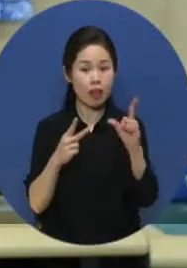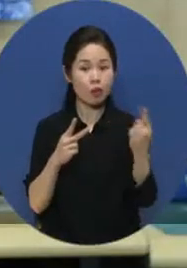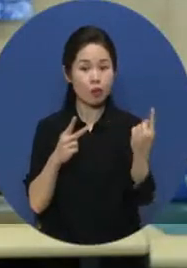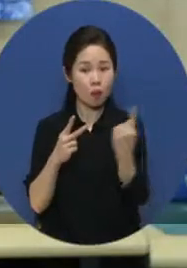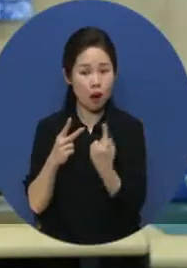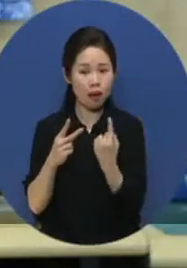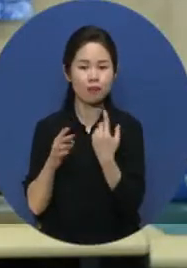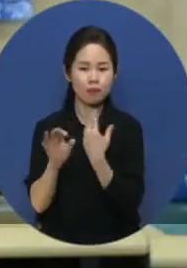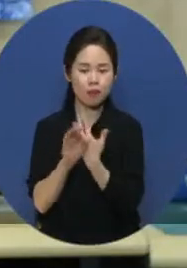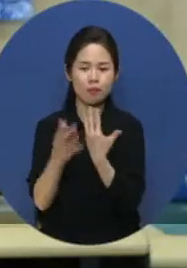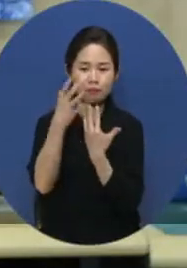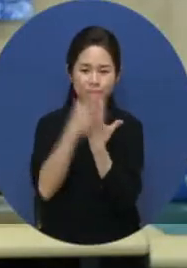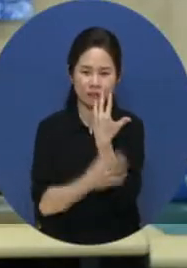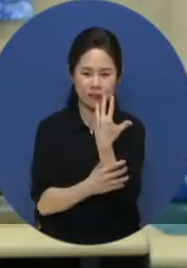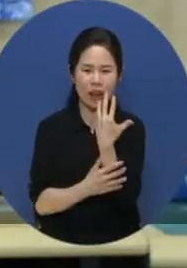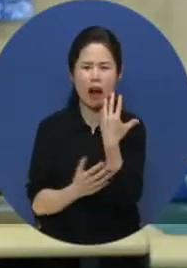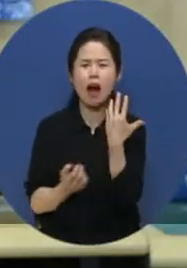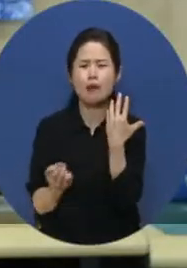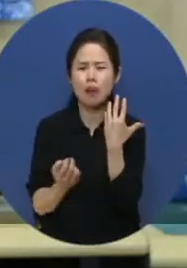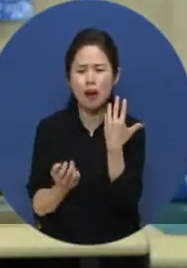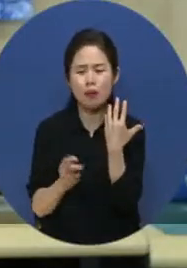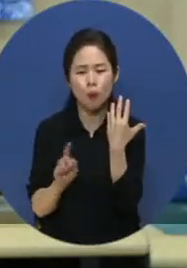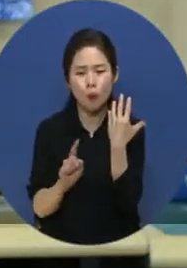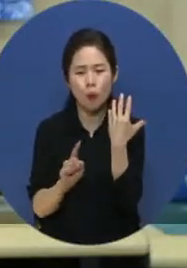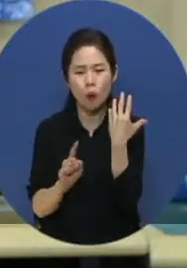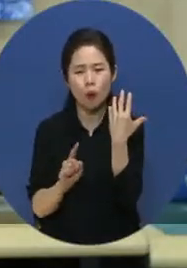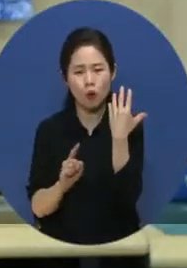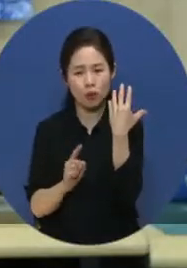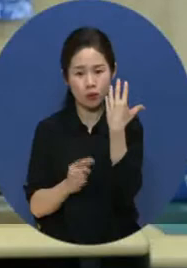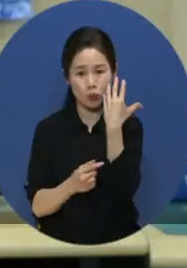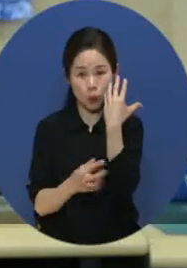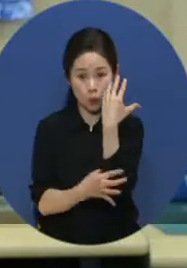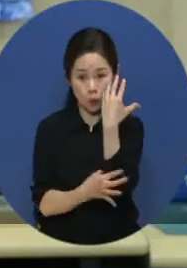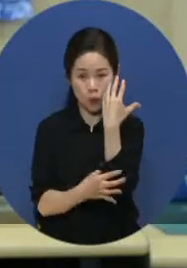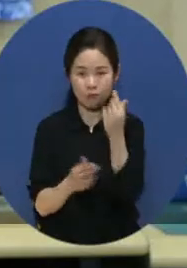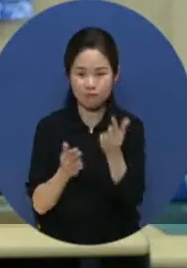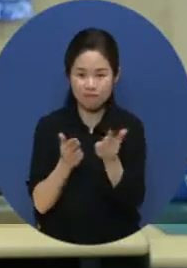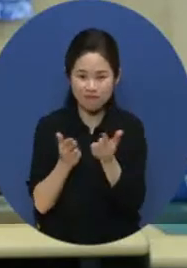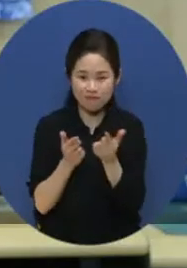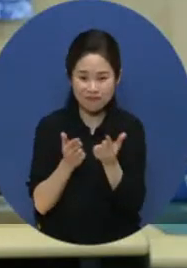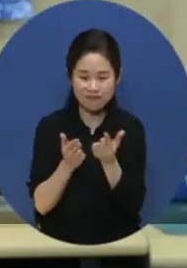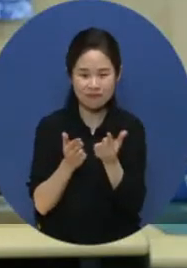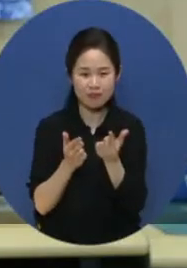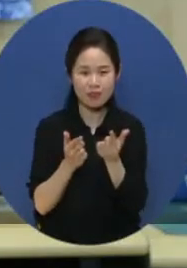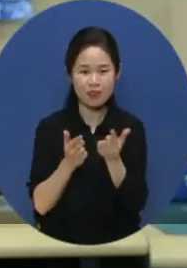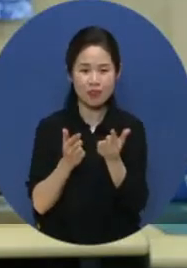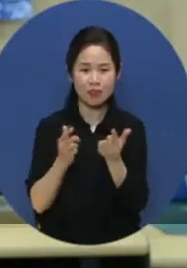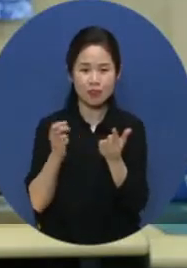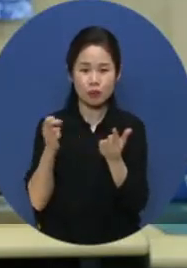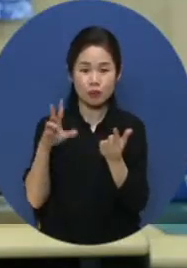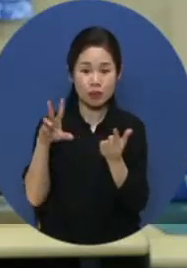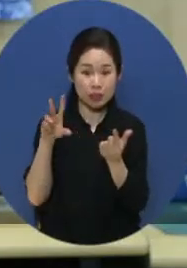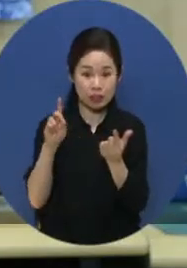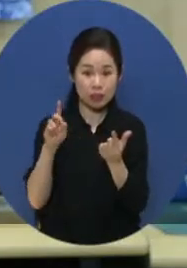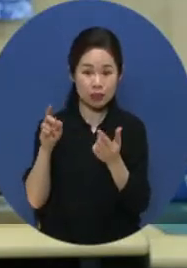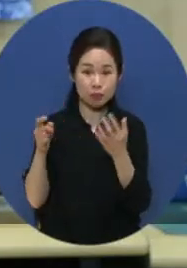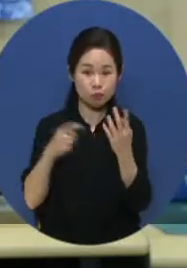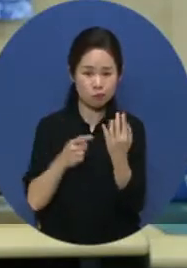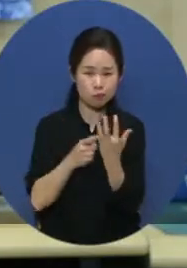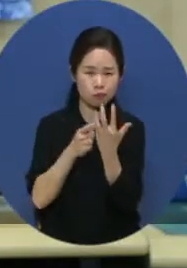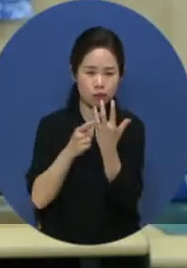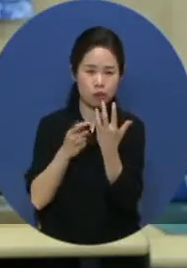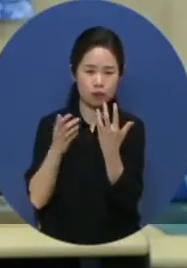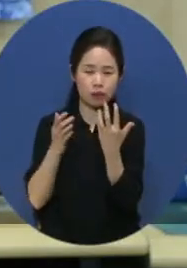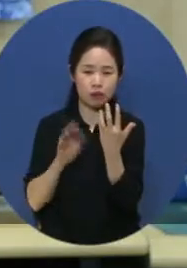그래서 착용해보고 아픈 부분이 있으면은 이 소켓의 형상을 좀 조정할 수 있고, 이제 3D 프린터로 뽑았는데 3D 프린터는 참고로 이제